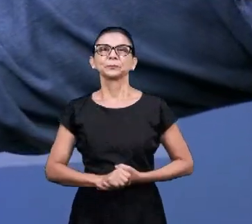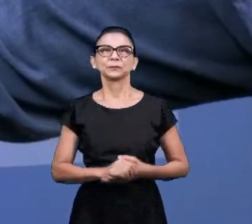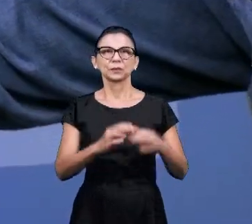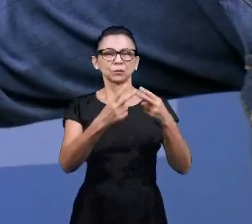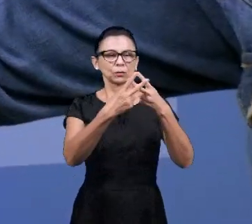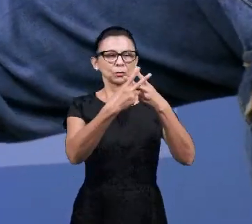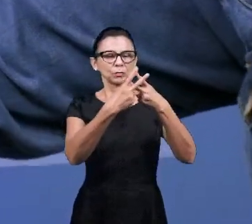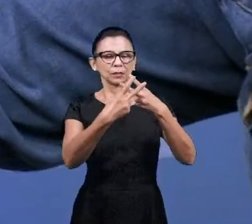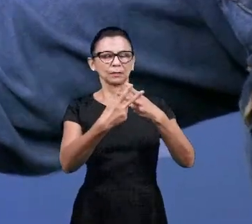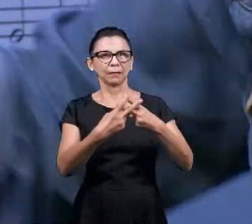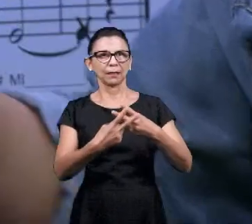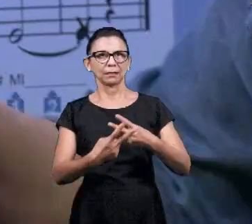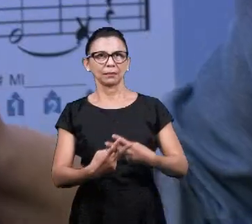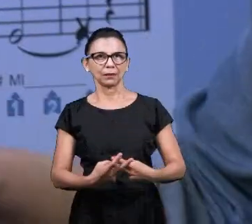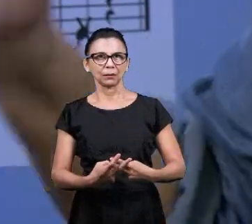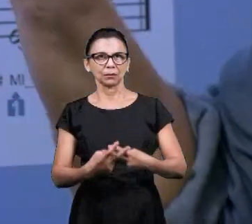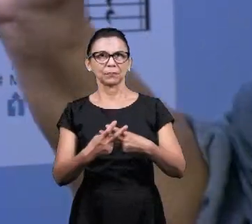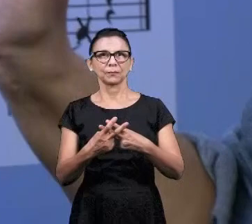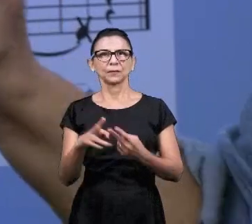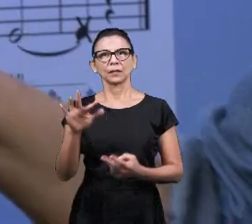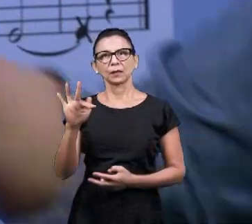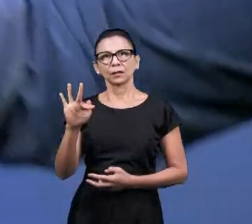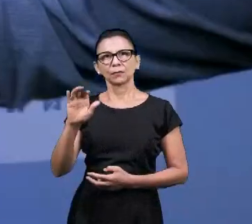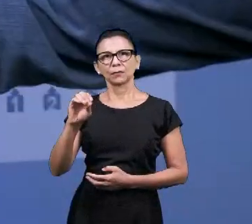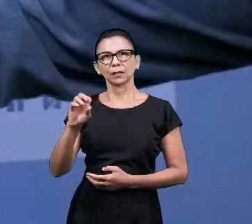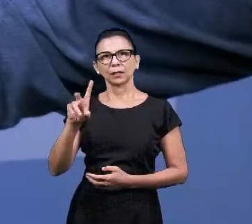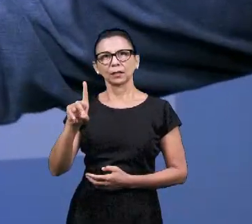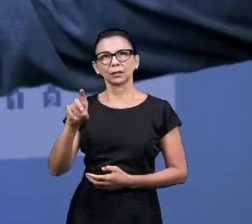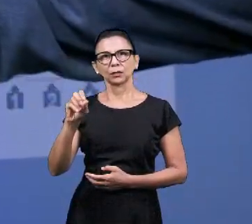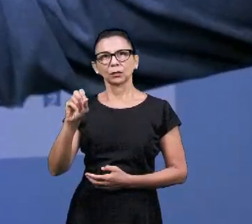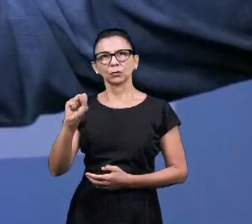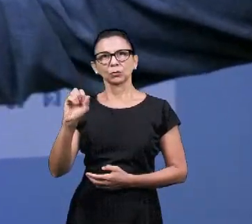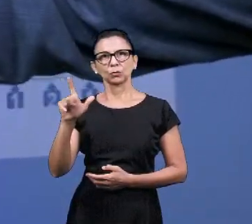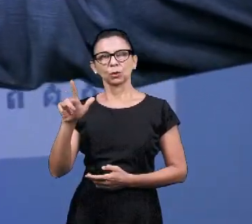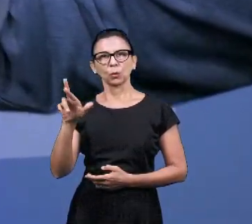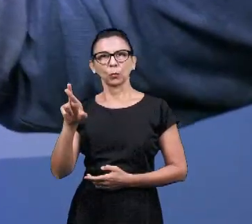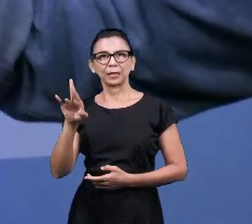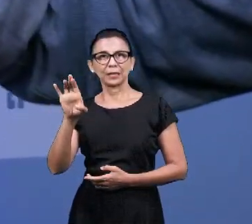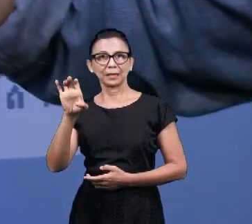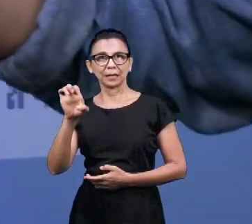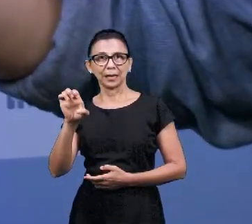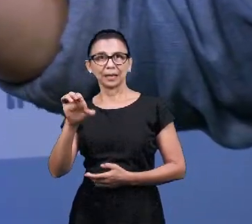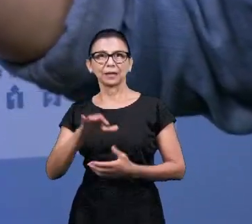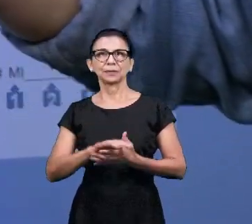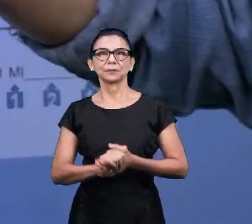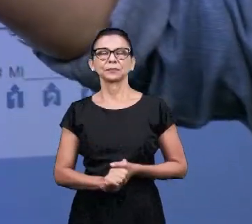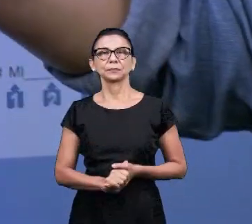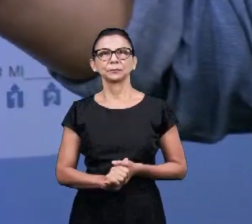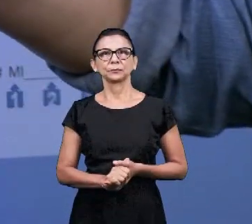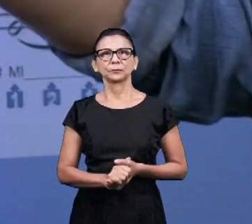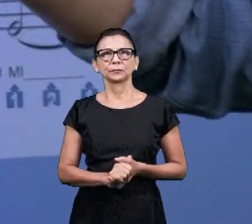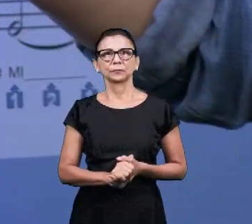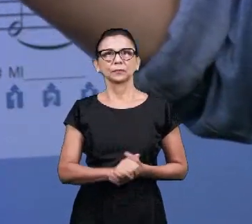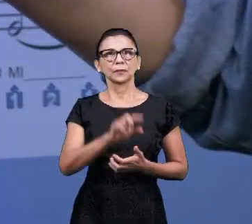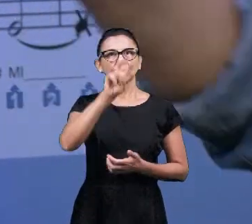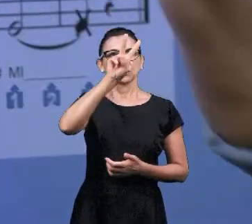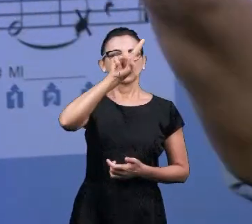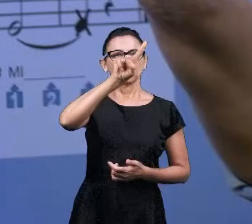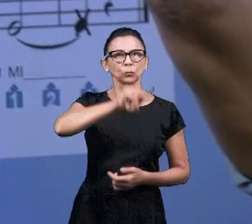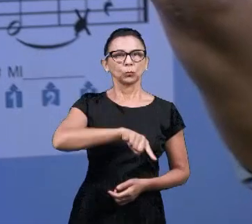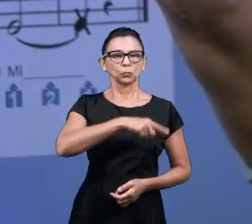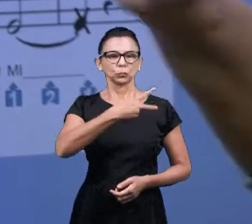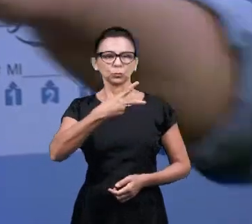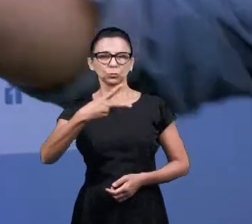de Sol. Fa, Do, Sol, Ré. Le rythme, c'est binaire, 2 temps pour chaque partie. Nous